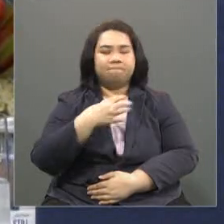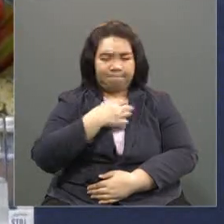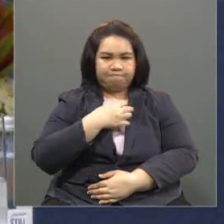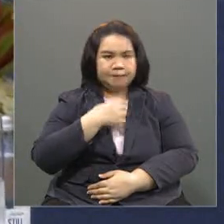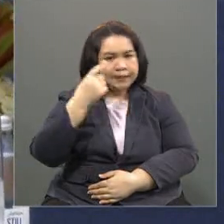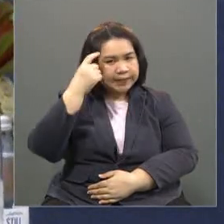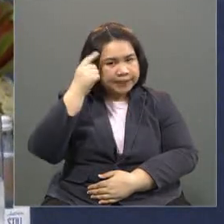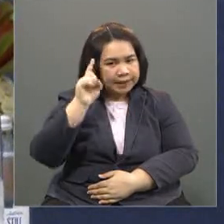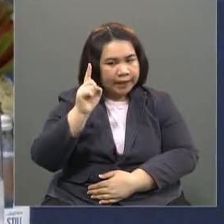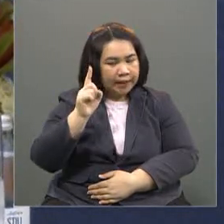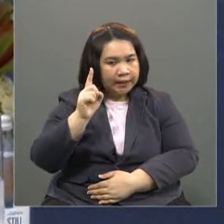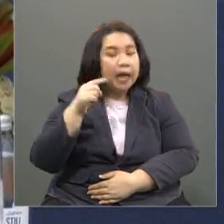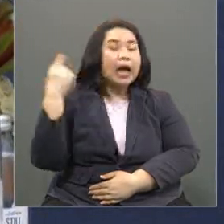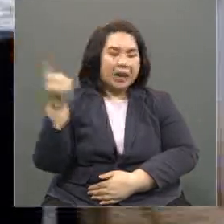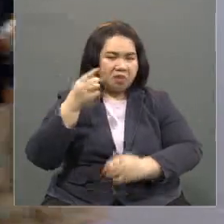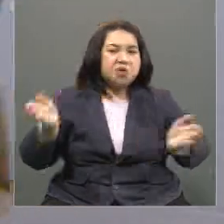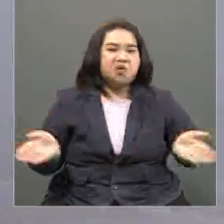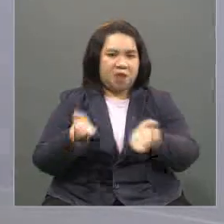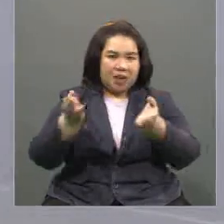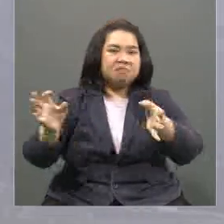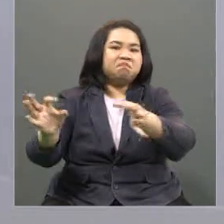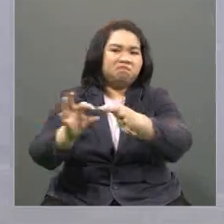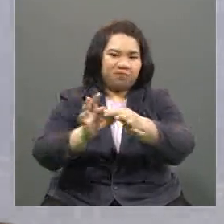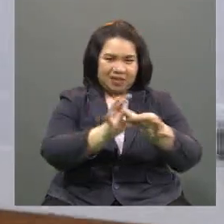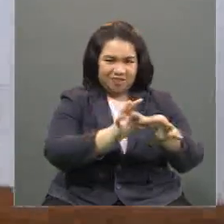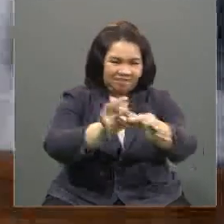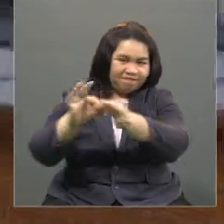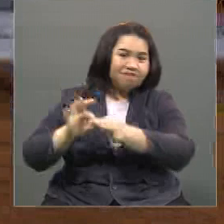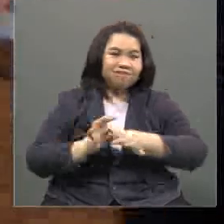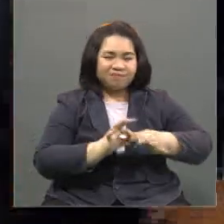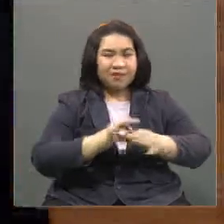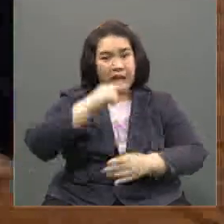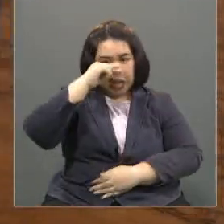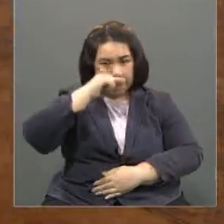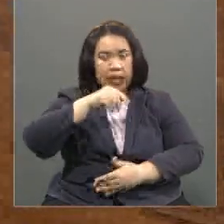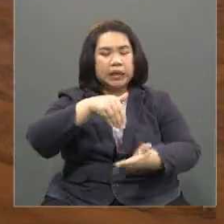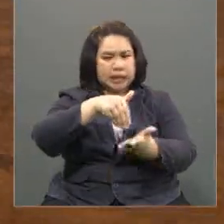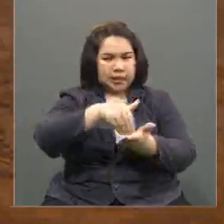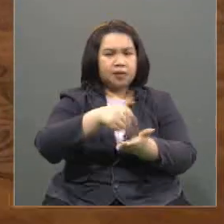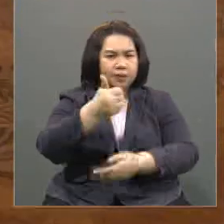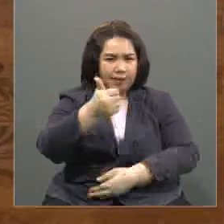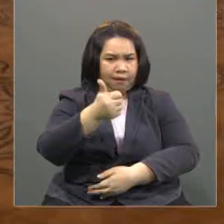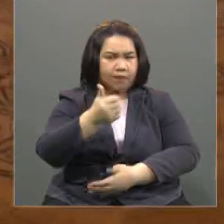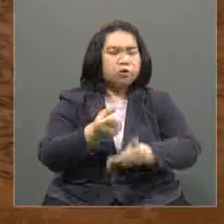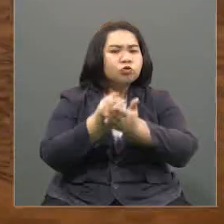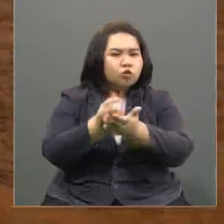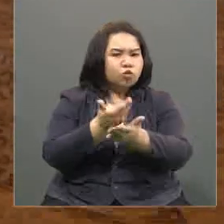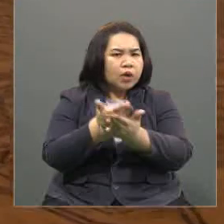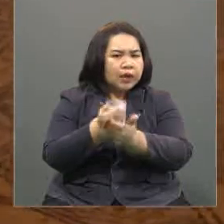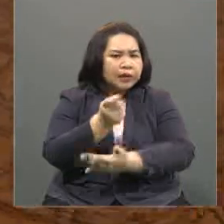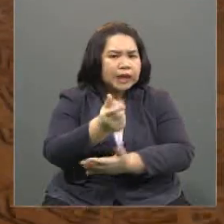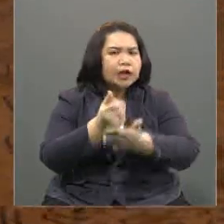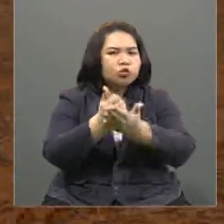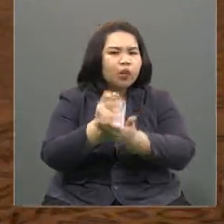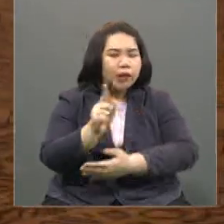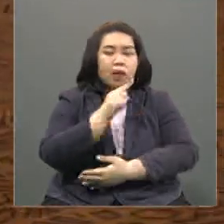นวคิดการส่งเสริมการท่องเที่ยวก็คือเชื่อมโยงไปเลย6ประเทศค่ะซึ่งไทยก็ยินดีพร้อมที่จะสนับสนุนค่าใช้จ่ายทั้งหมดในการ